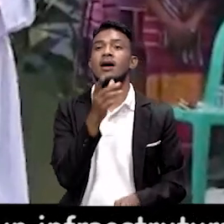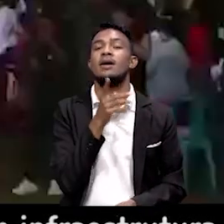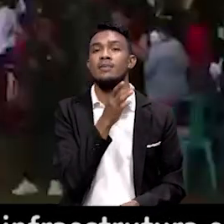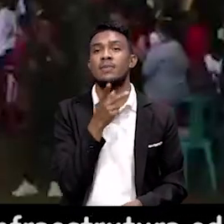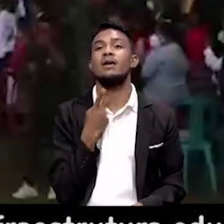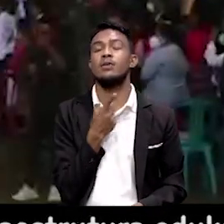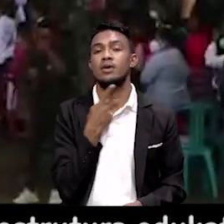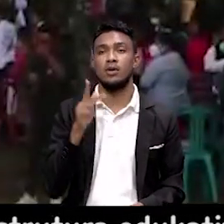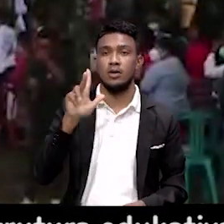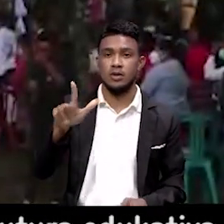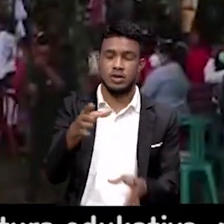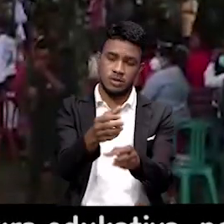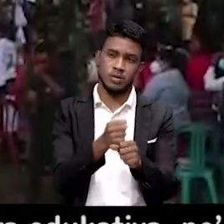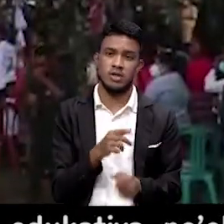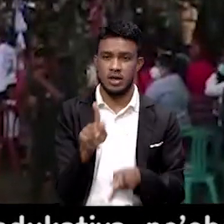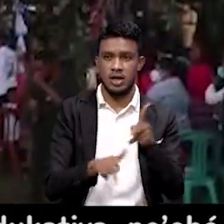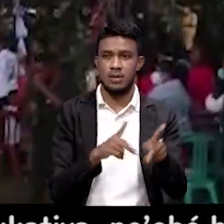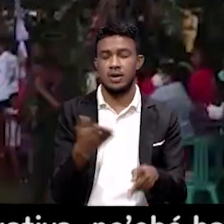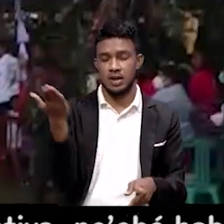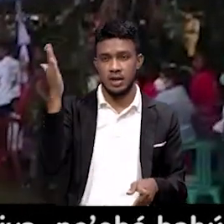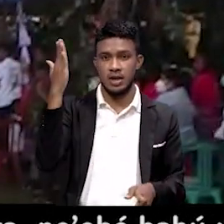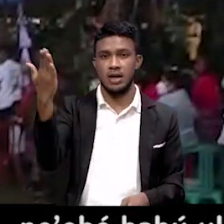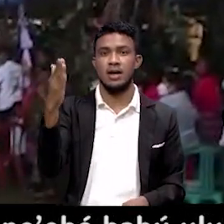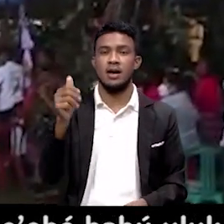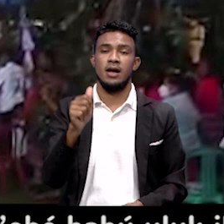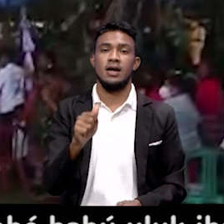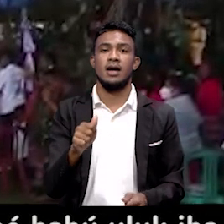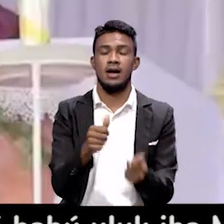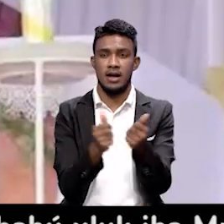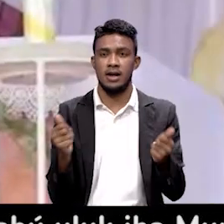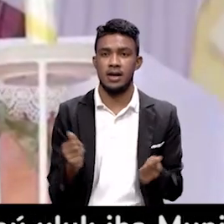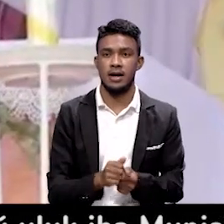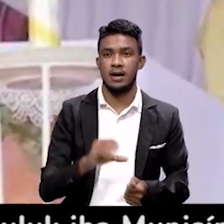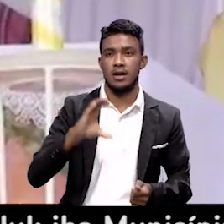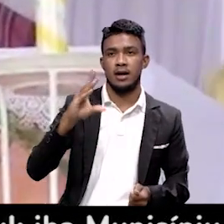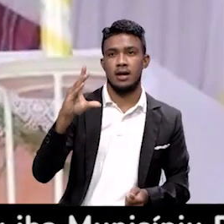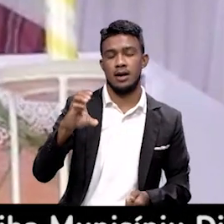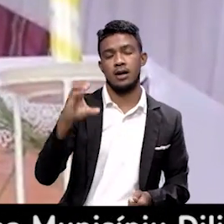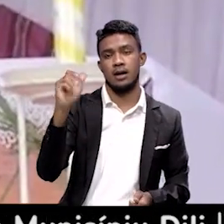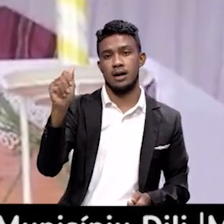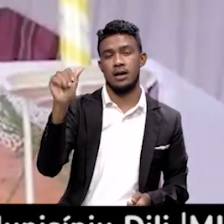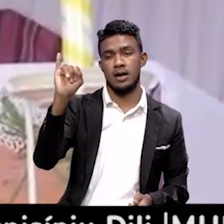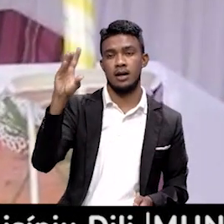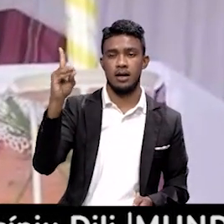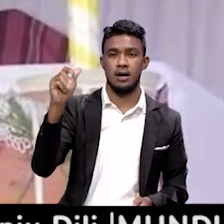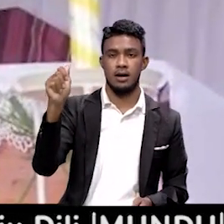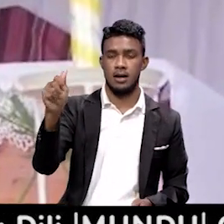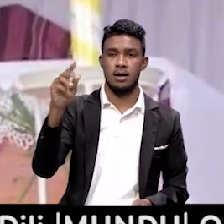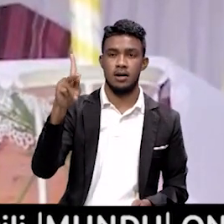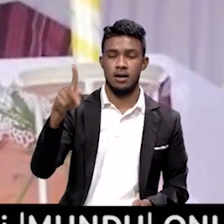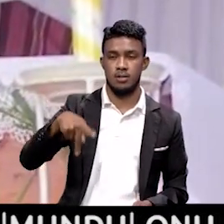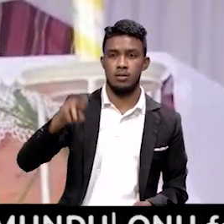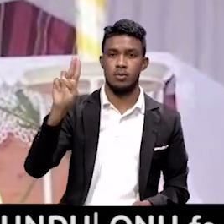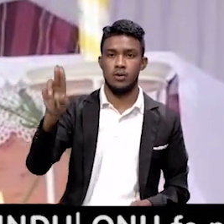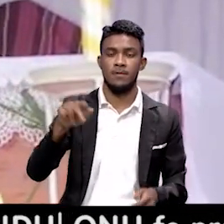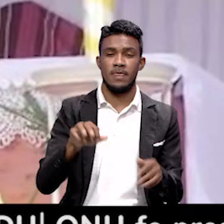sarani no autoridade lokal iha aldea Kaidabu ho tradisaun no kultura Ilomar nian. Familia Nosrani